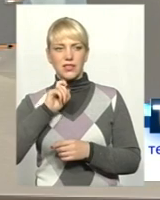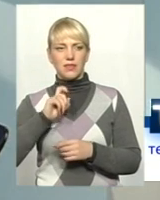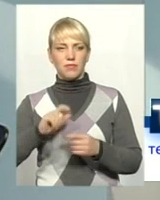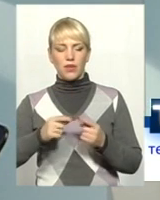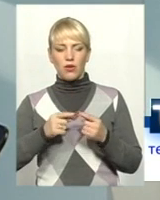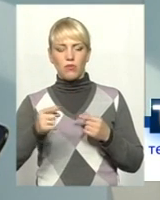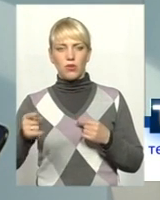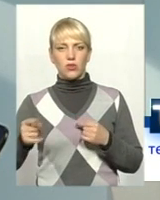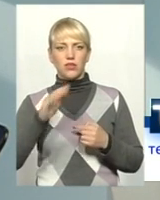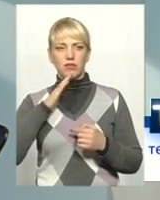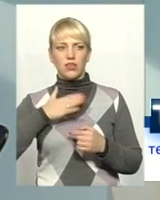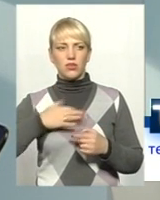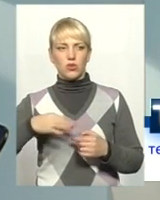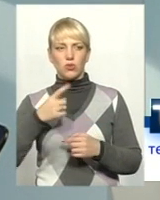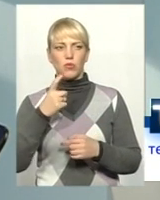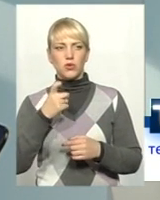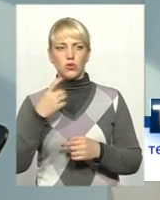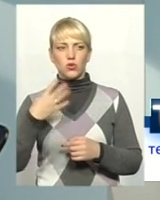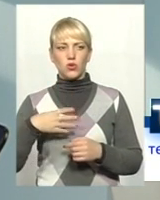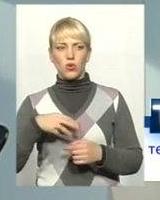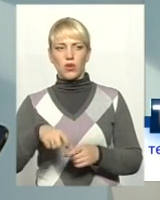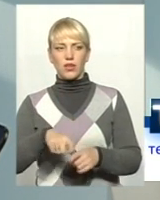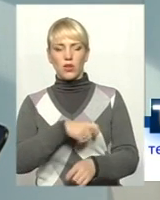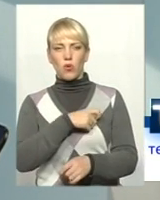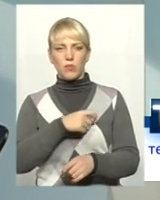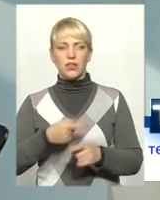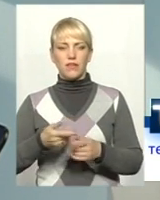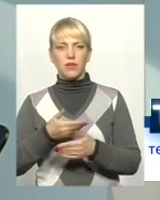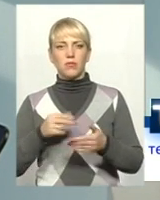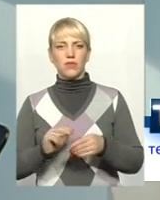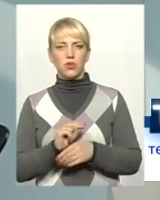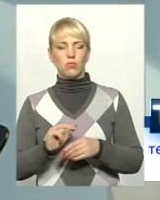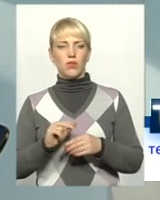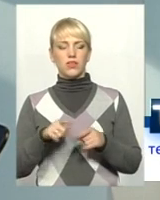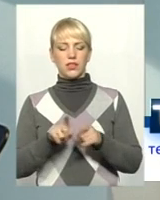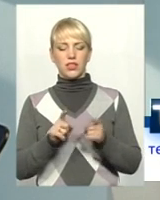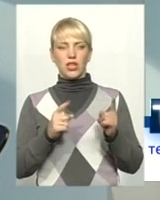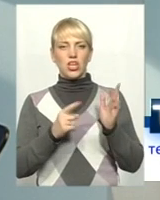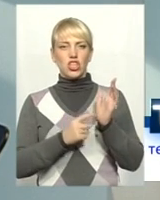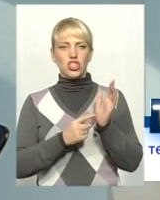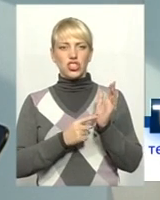Протяжність по нашій області складає 140 кілометрів. Ми відремонтували таких 6 ділянок.